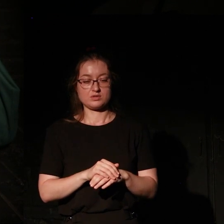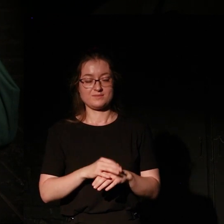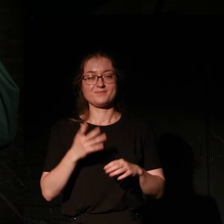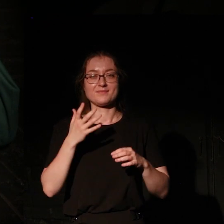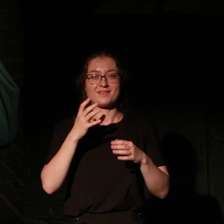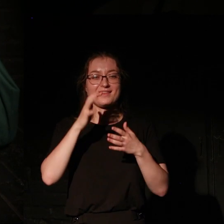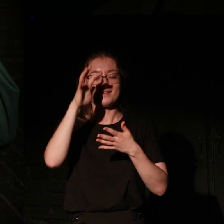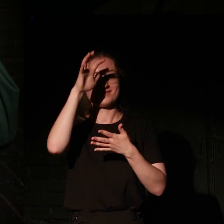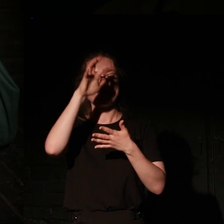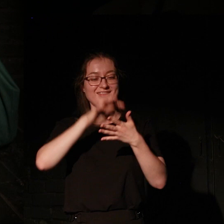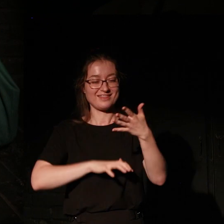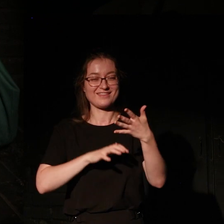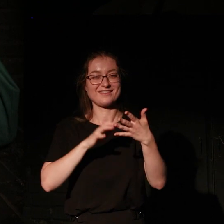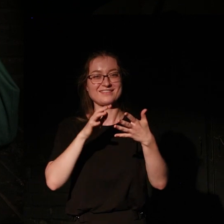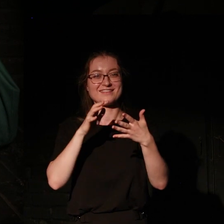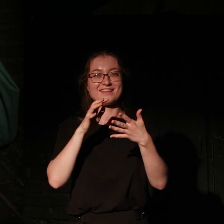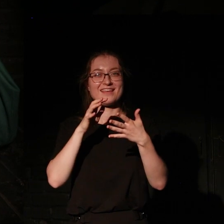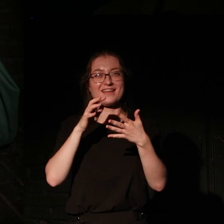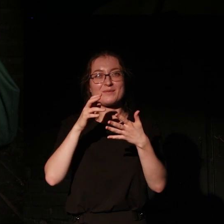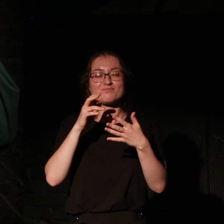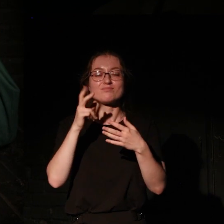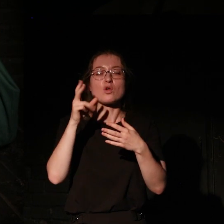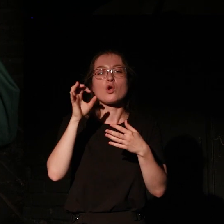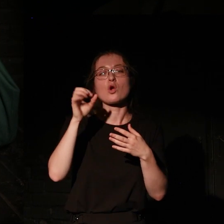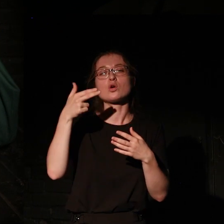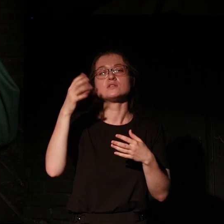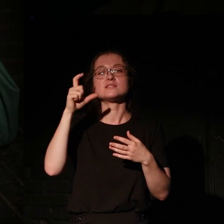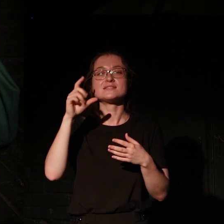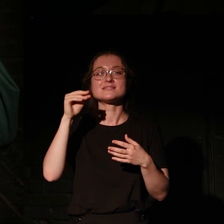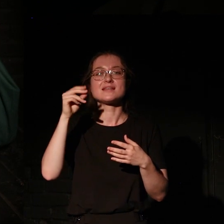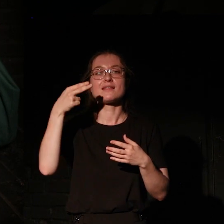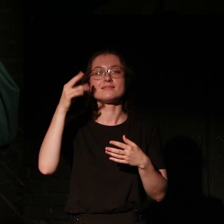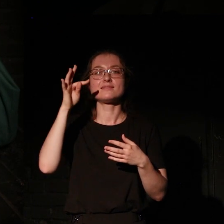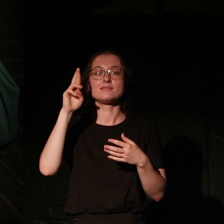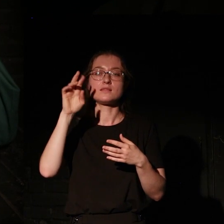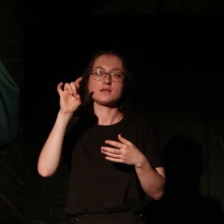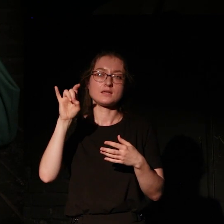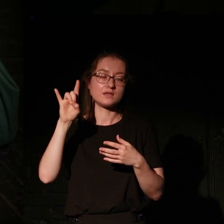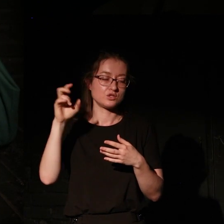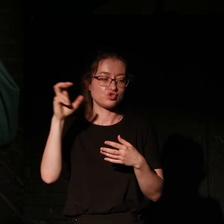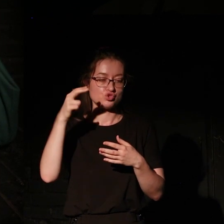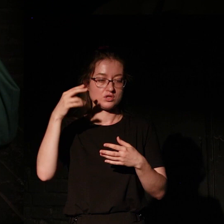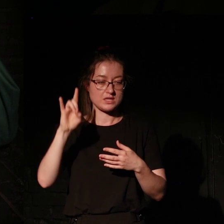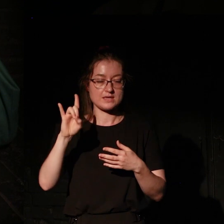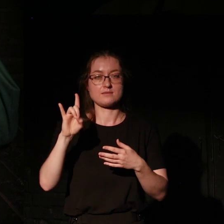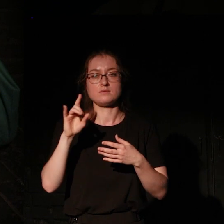chiastyczną, a więc wcale sedno sprawy nie jest wyłożone na końcu,